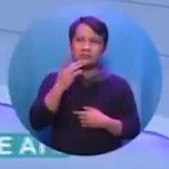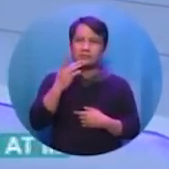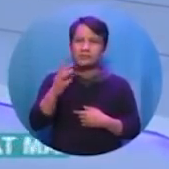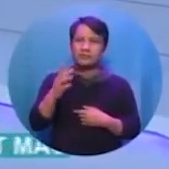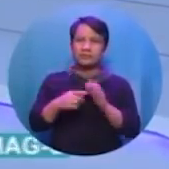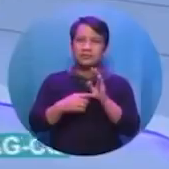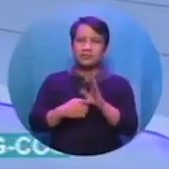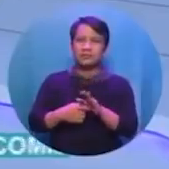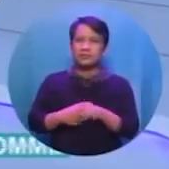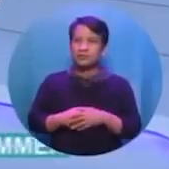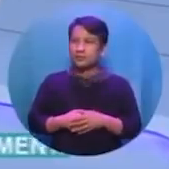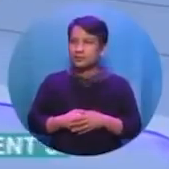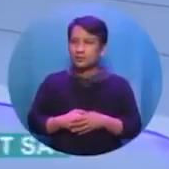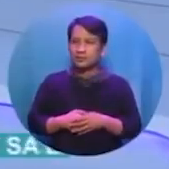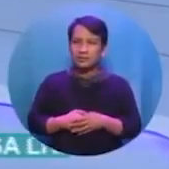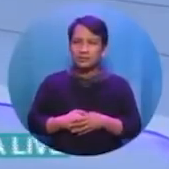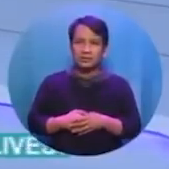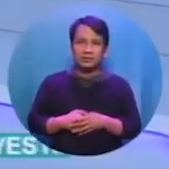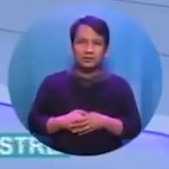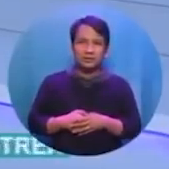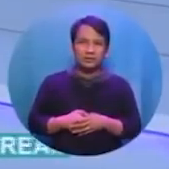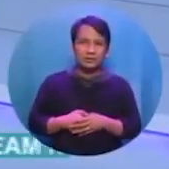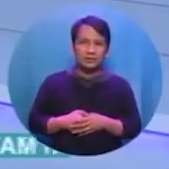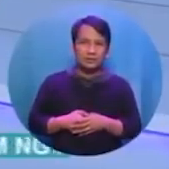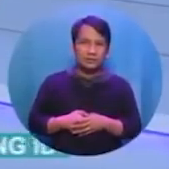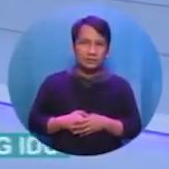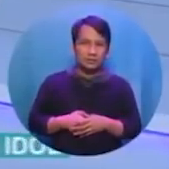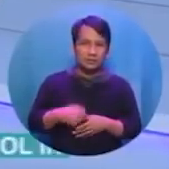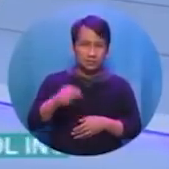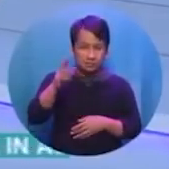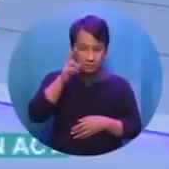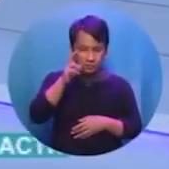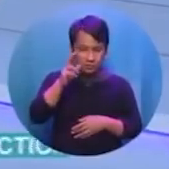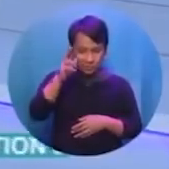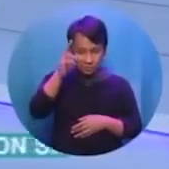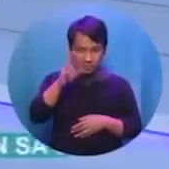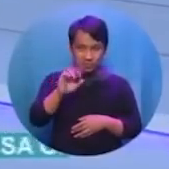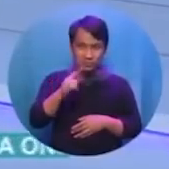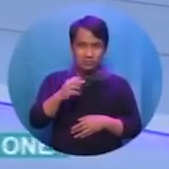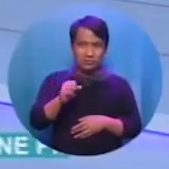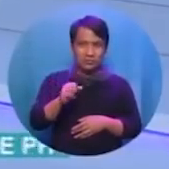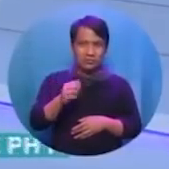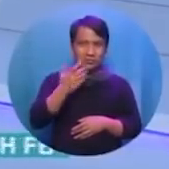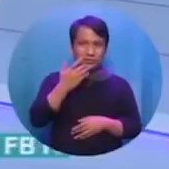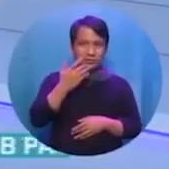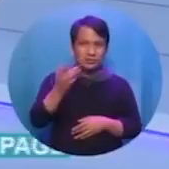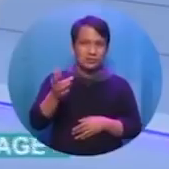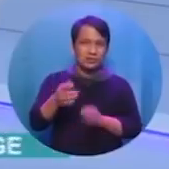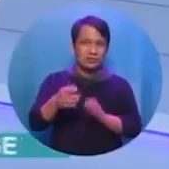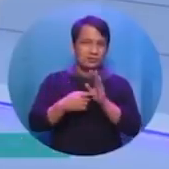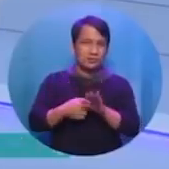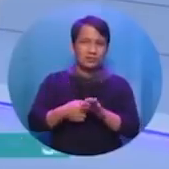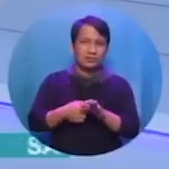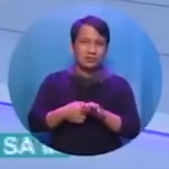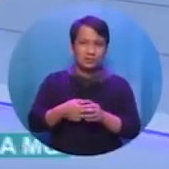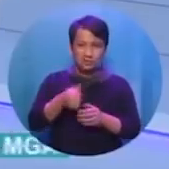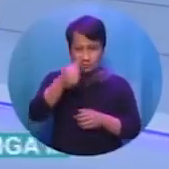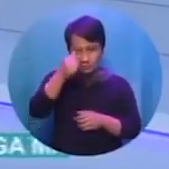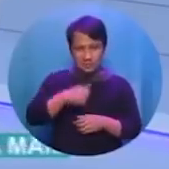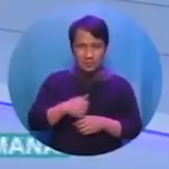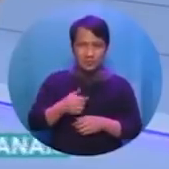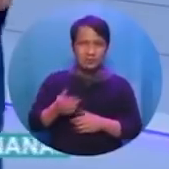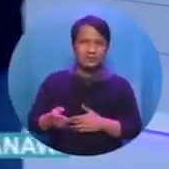ma'am? ano sir, only roaster po. Sa sobrang? Sa sobrang sarap, pasensya